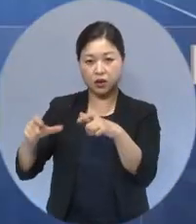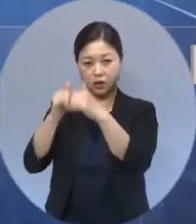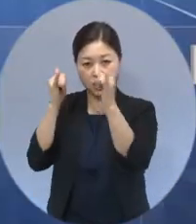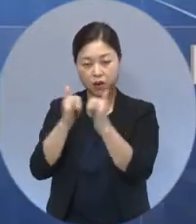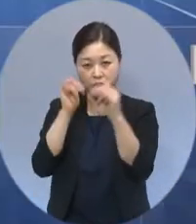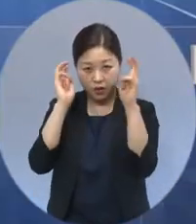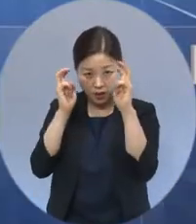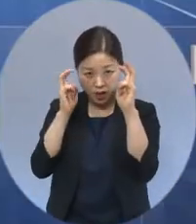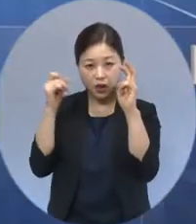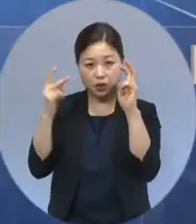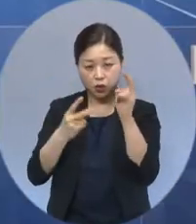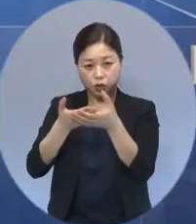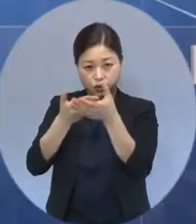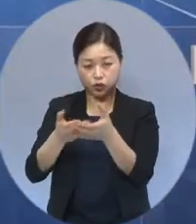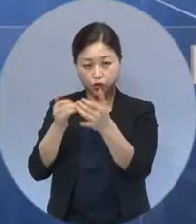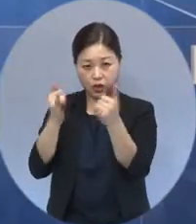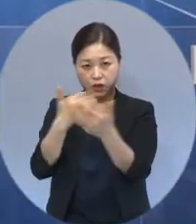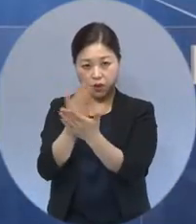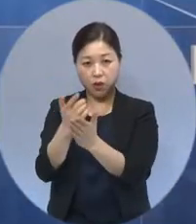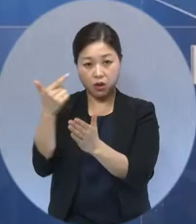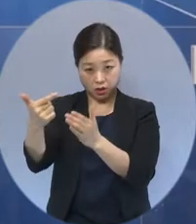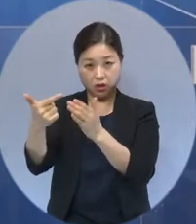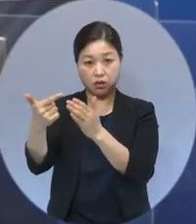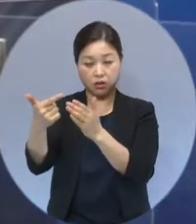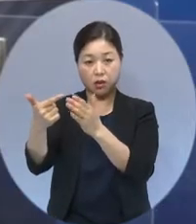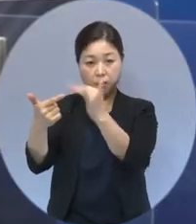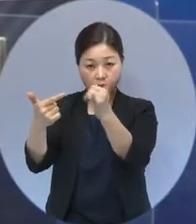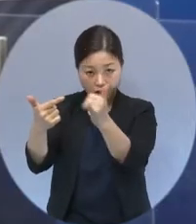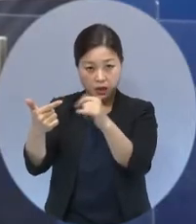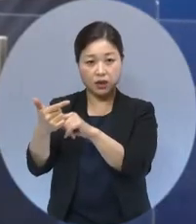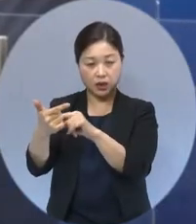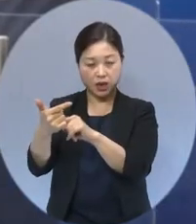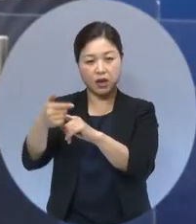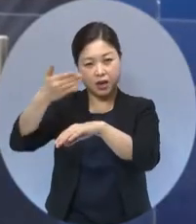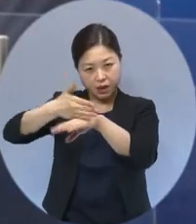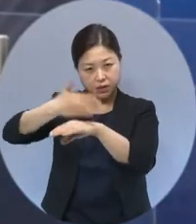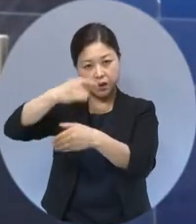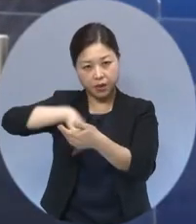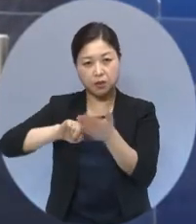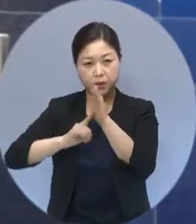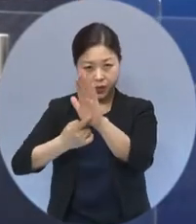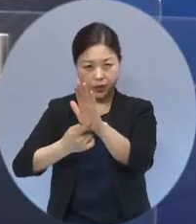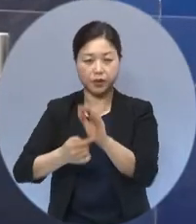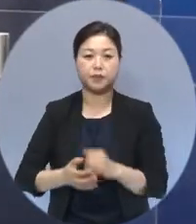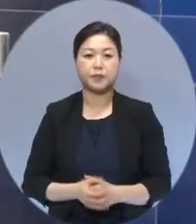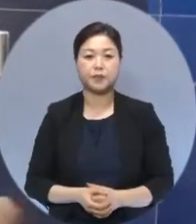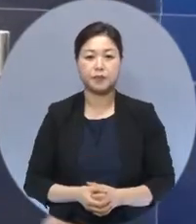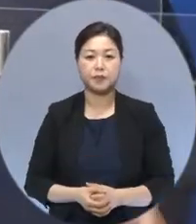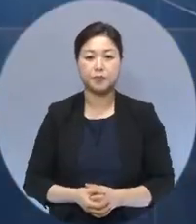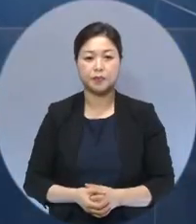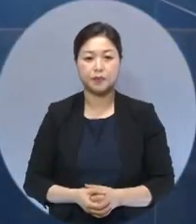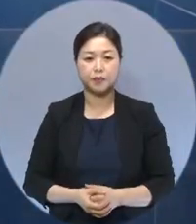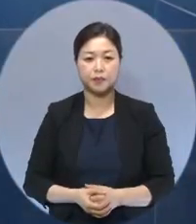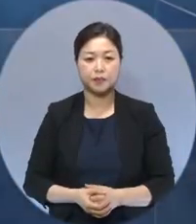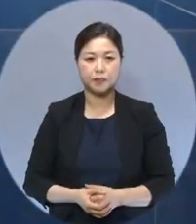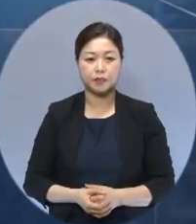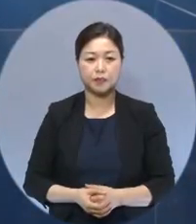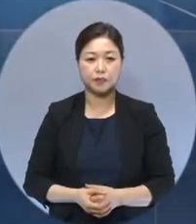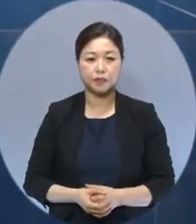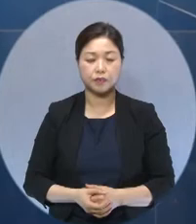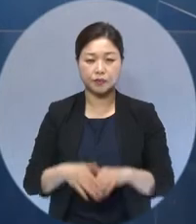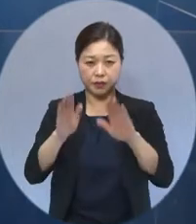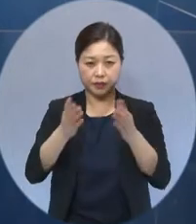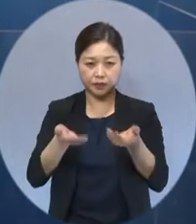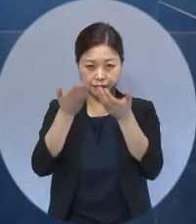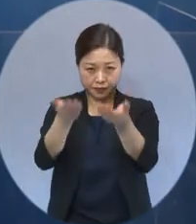및 주요 인사 총 6명에게 감사의 마음을 전하고자 이 자리를 마련했습니다. 이번